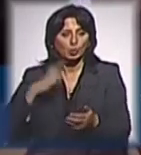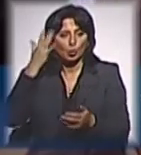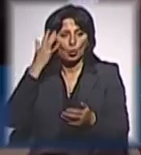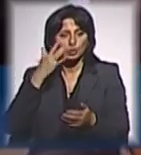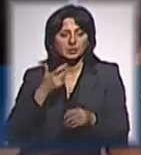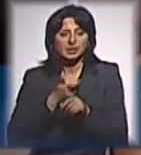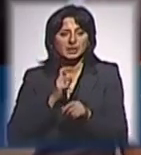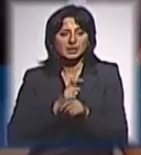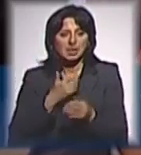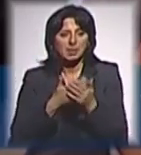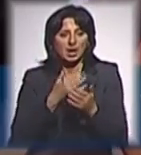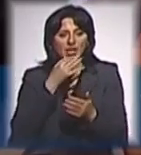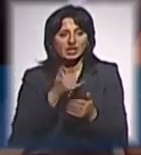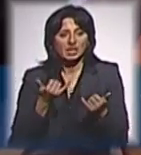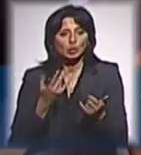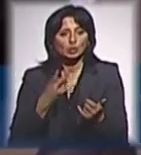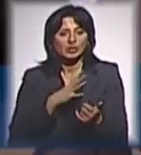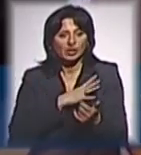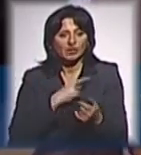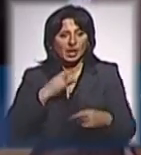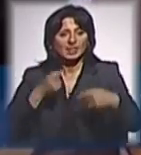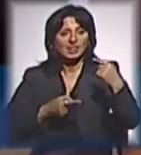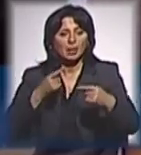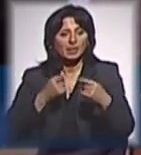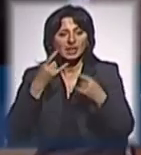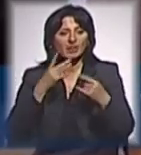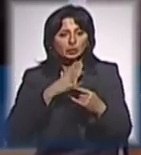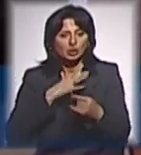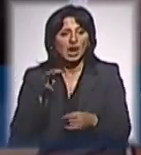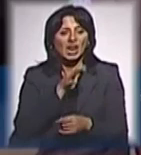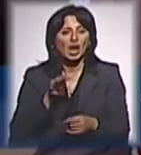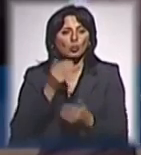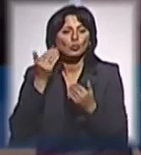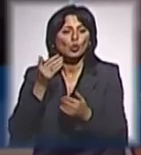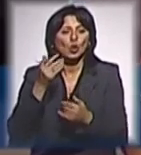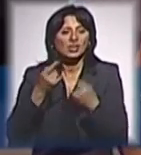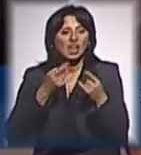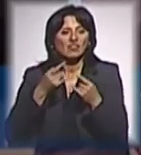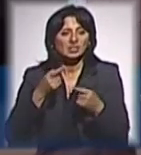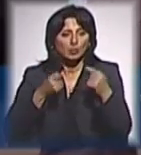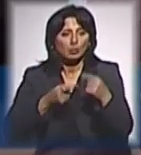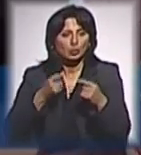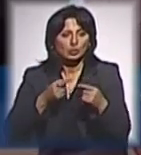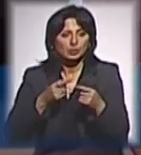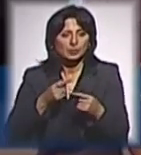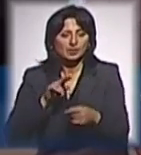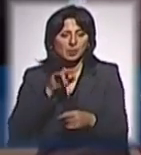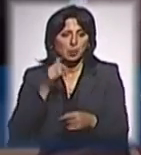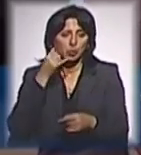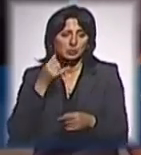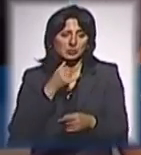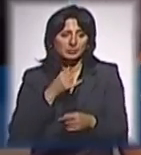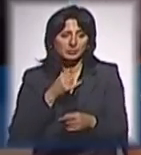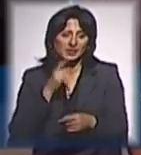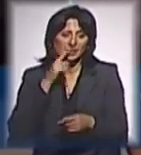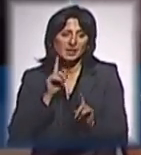ოცნება და ძალიან მაგალითს გეტყვით. დღეს უნდა ყოფილიყავი დებატებში ერთ-ერთ ტელევიზიაში, რეგიონულ ტელევიზიაში და არ ვიცი, იქიდან პროდიუსერ პროდიუსერმა მითხრა,